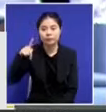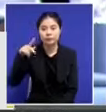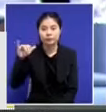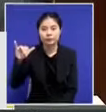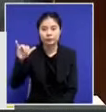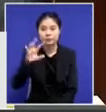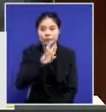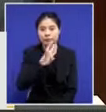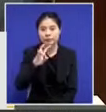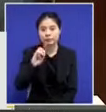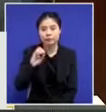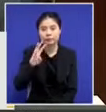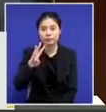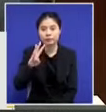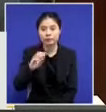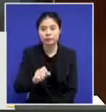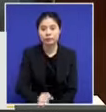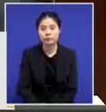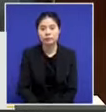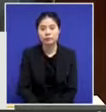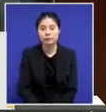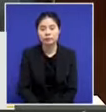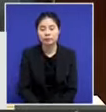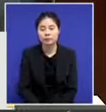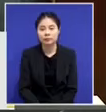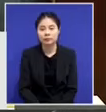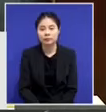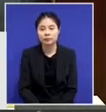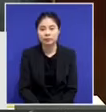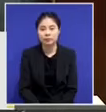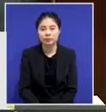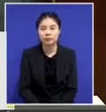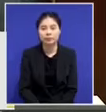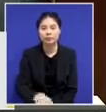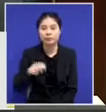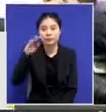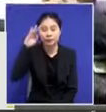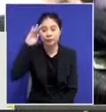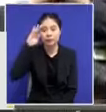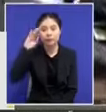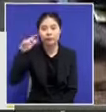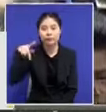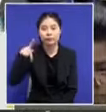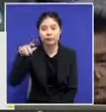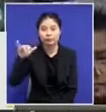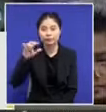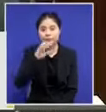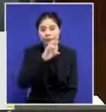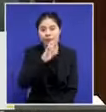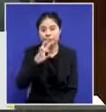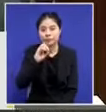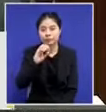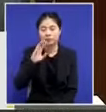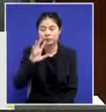ค่ะ 704นายอภิชัยเตชะอุบล พลเอกประยุทธ์จันทร์โอชาครับ 705น